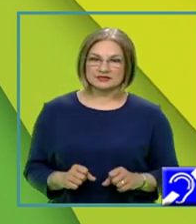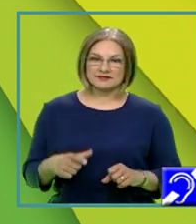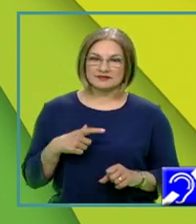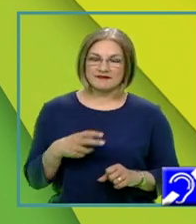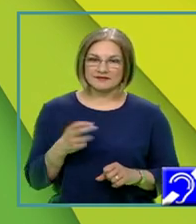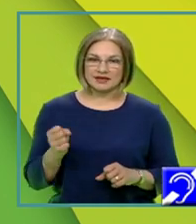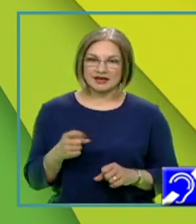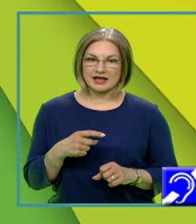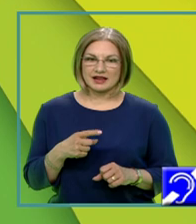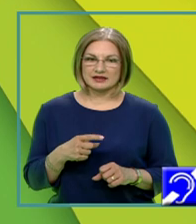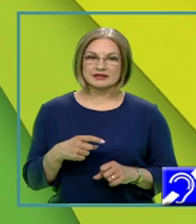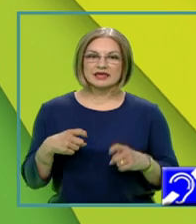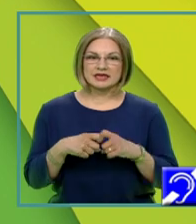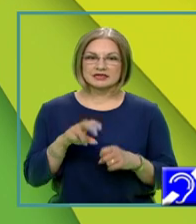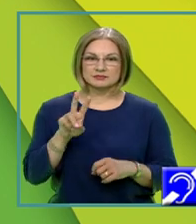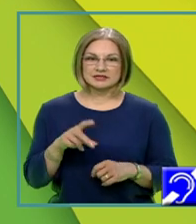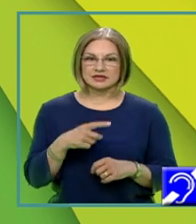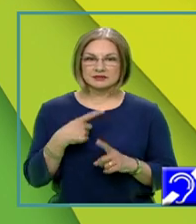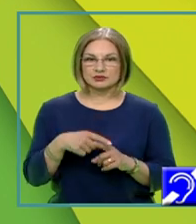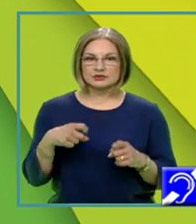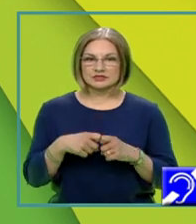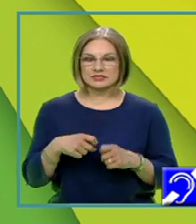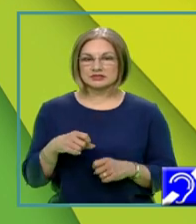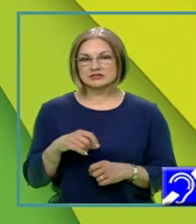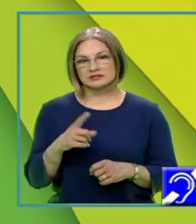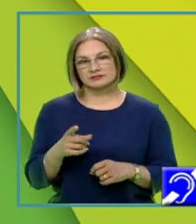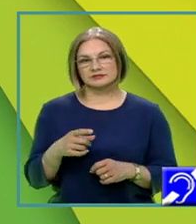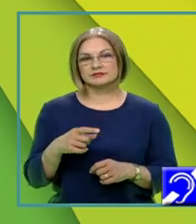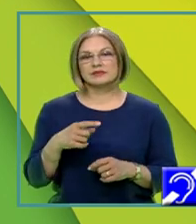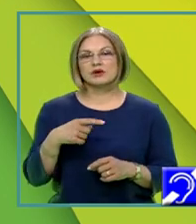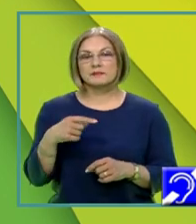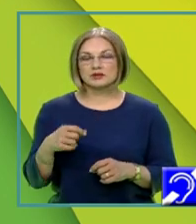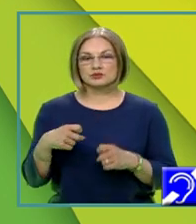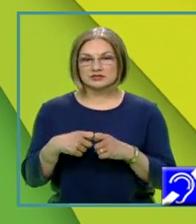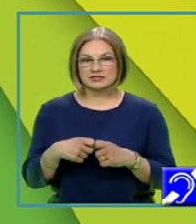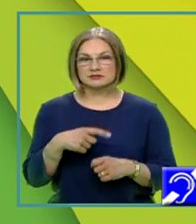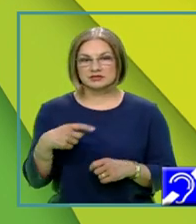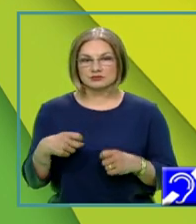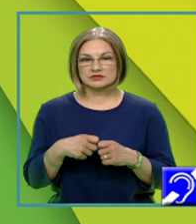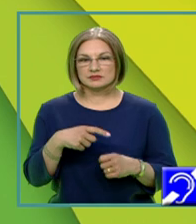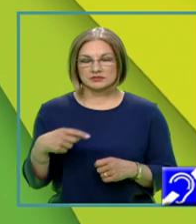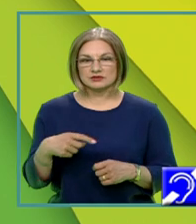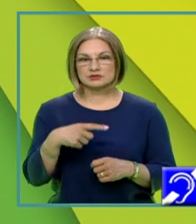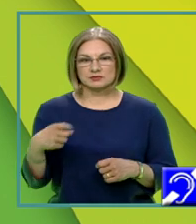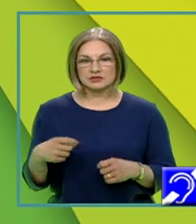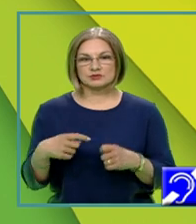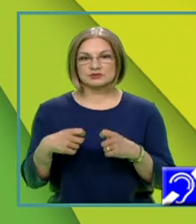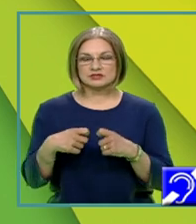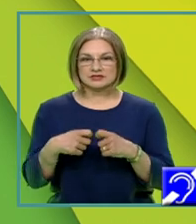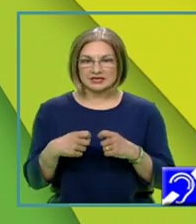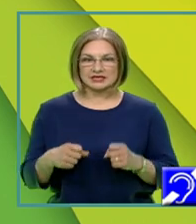pătrat plus x o y adică x minus x minus x minus y adică minus